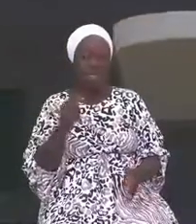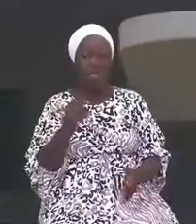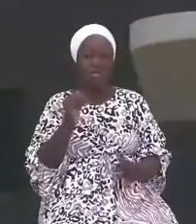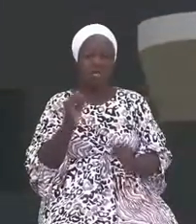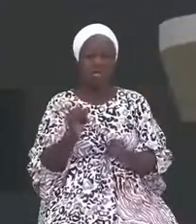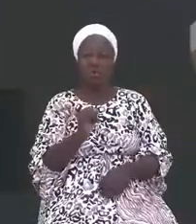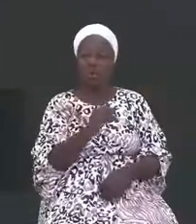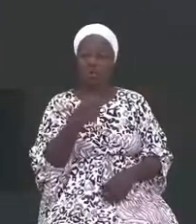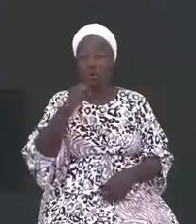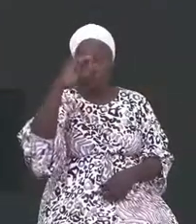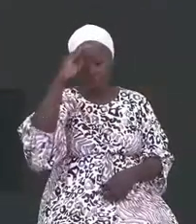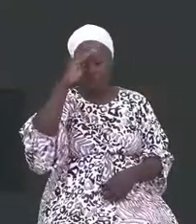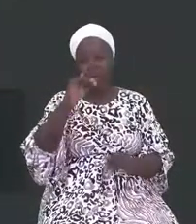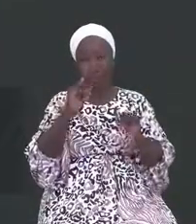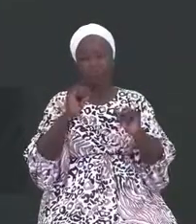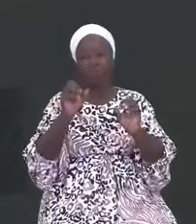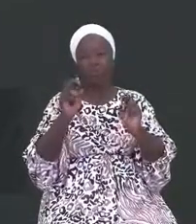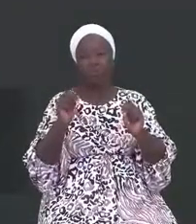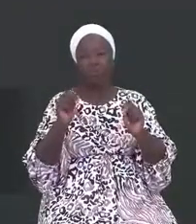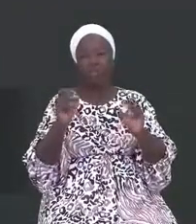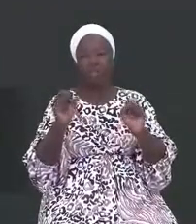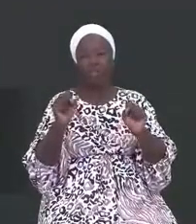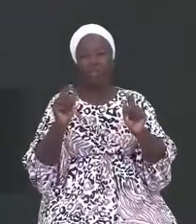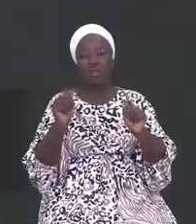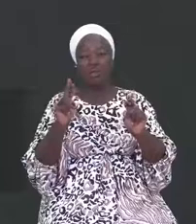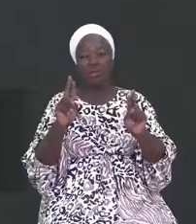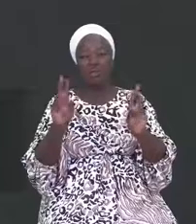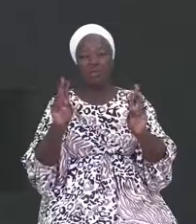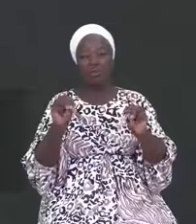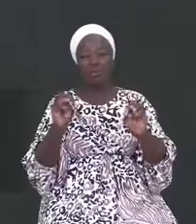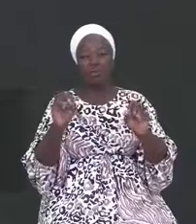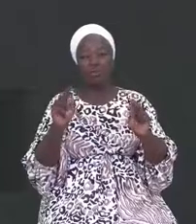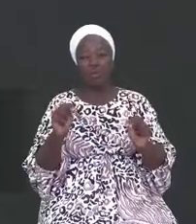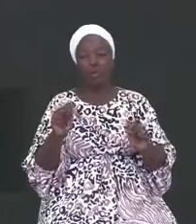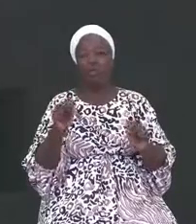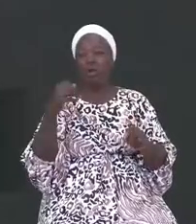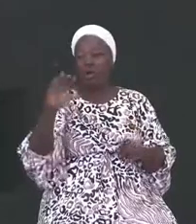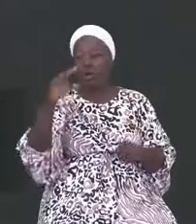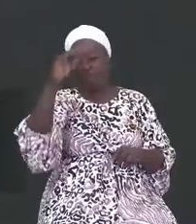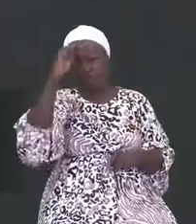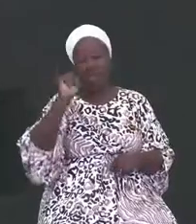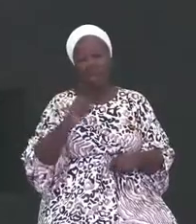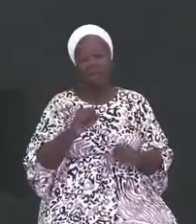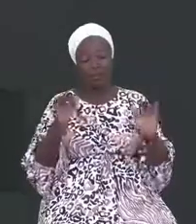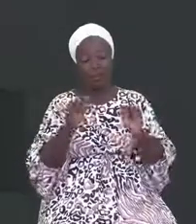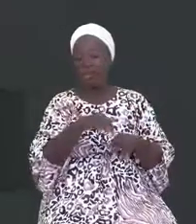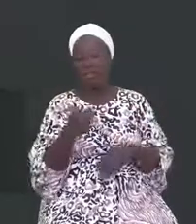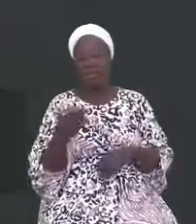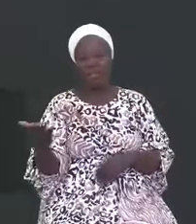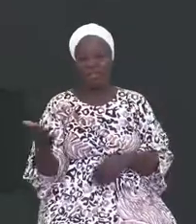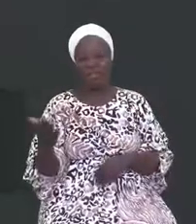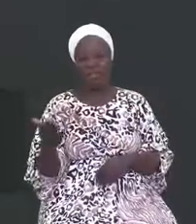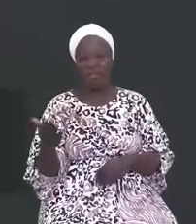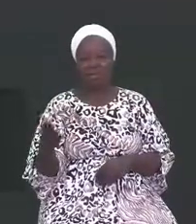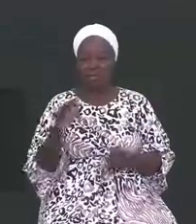l'homme peut mesurer beaucoup de choses nos mesurons l'état de notre santé les instruments le